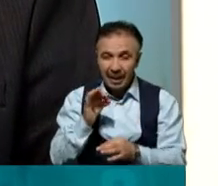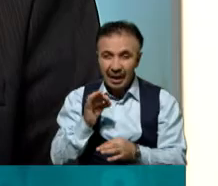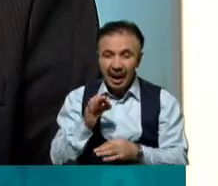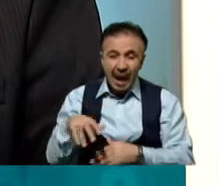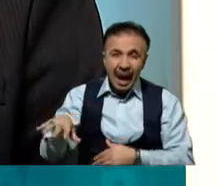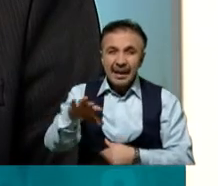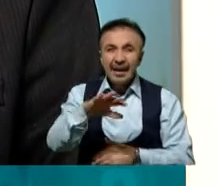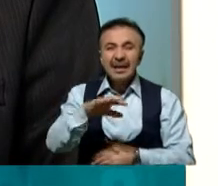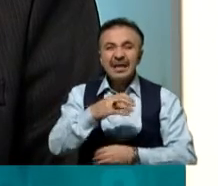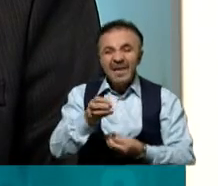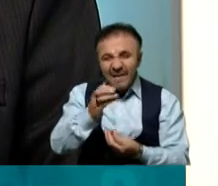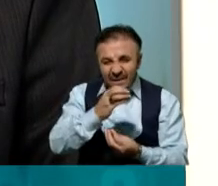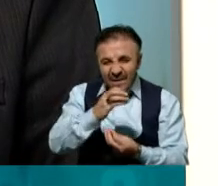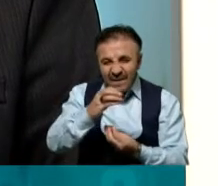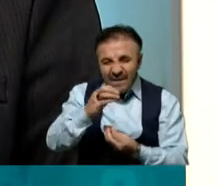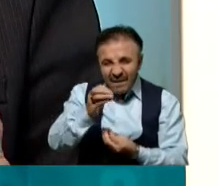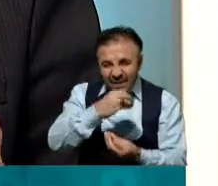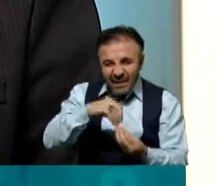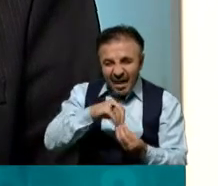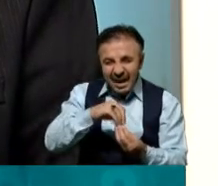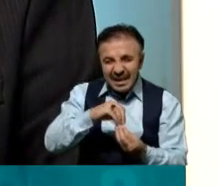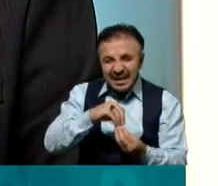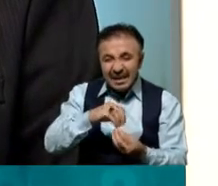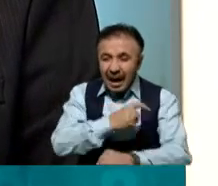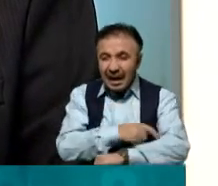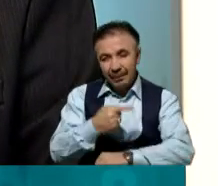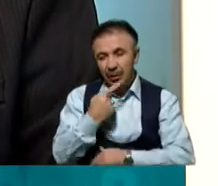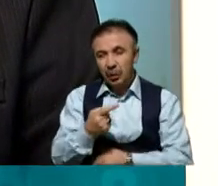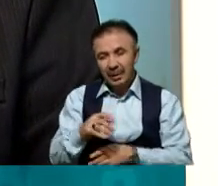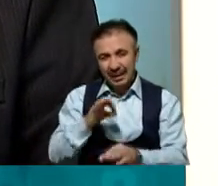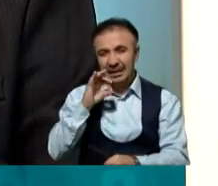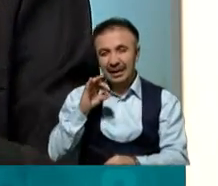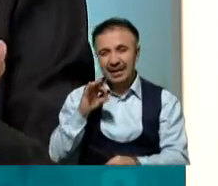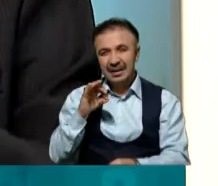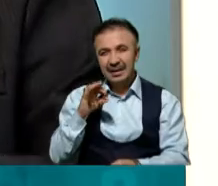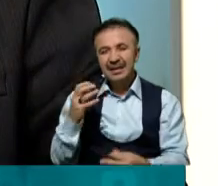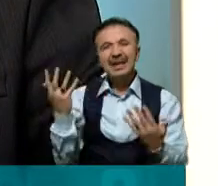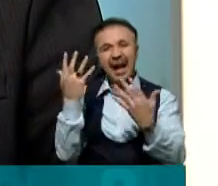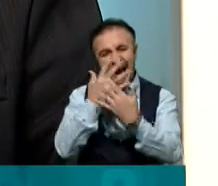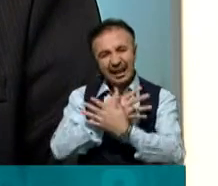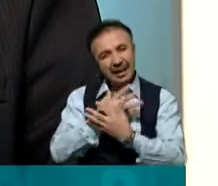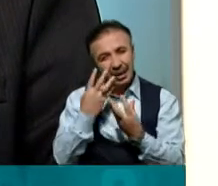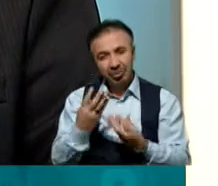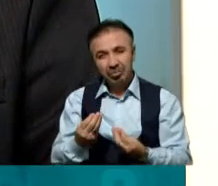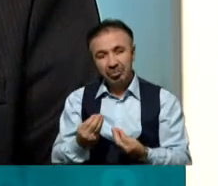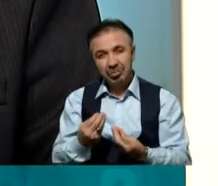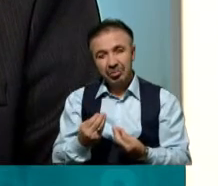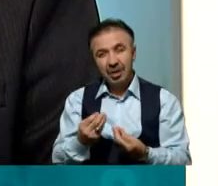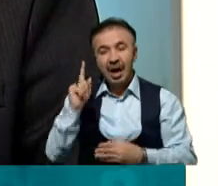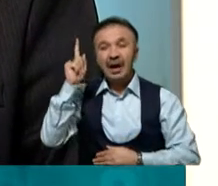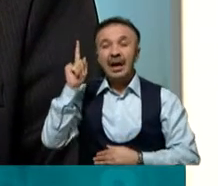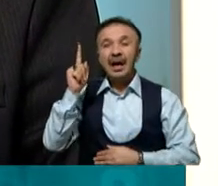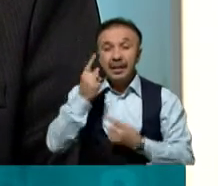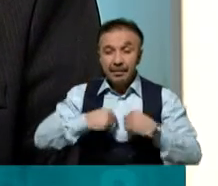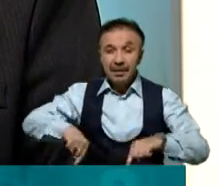de. Ama insanız, kusurlarımız var. Bir insan şöyle derse, ya Allah bizi bu